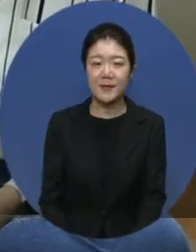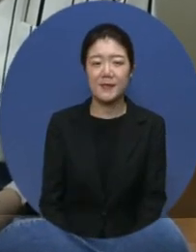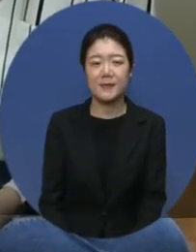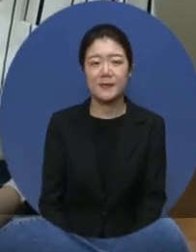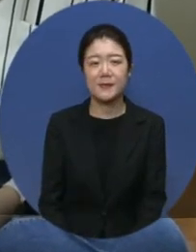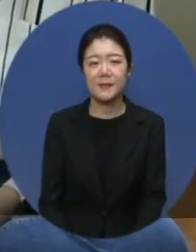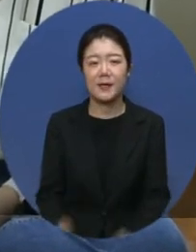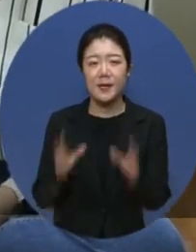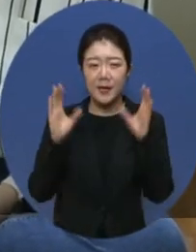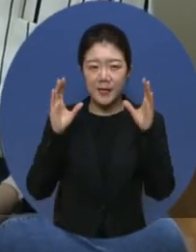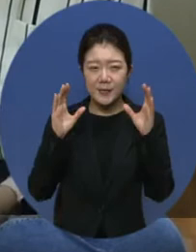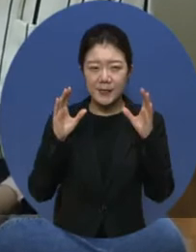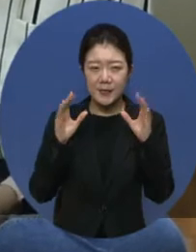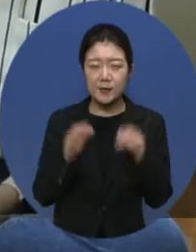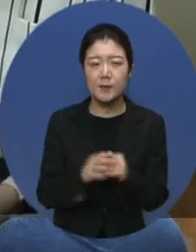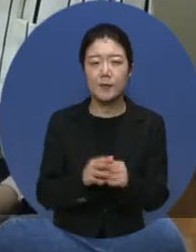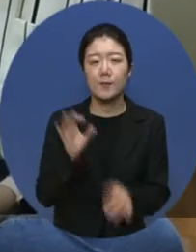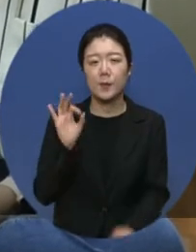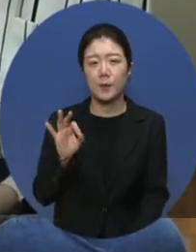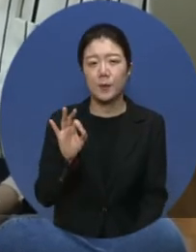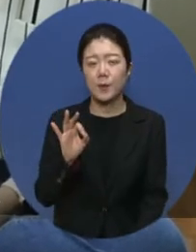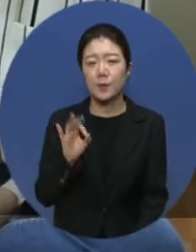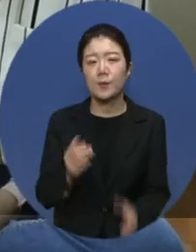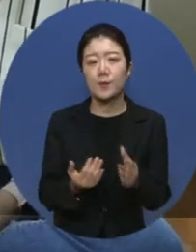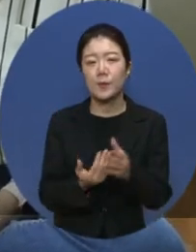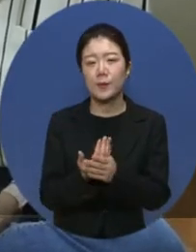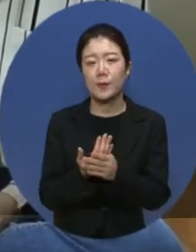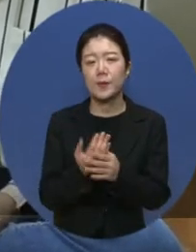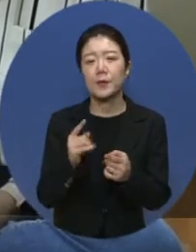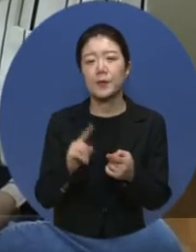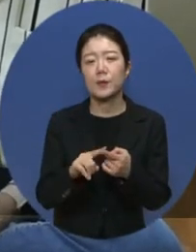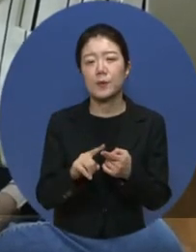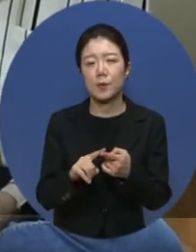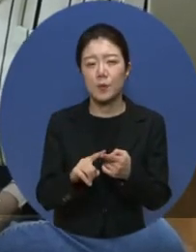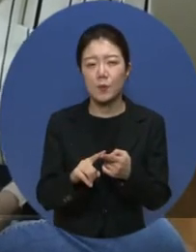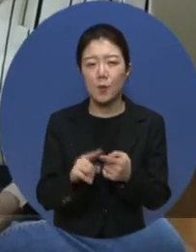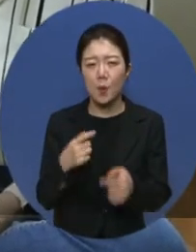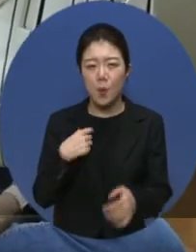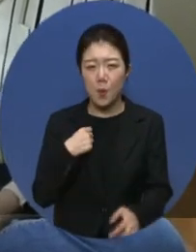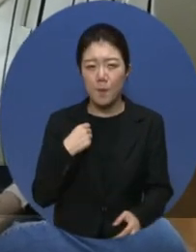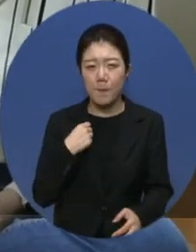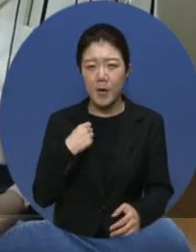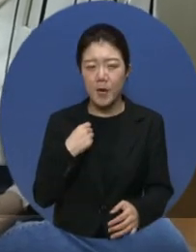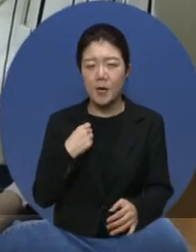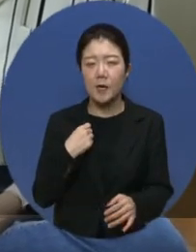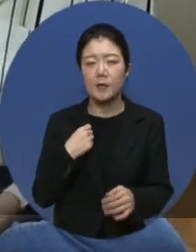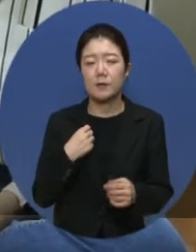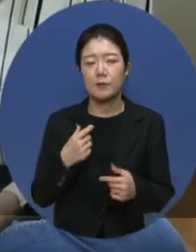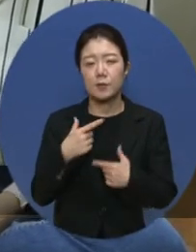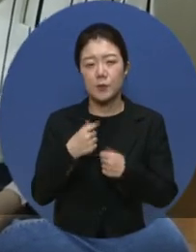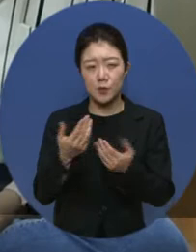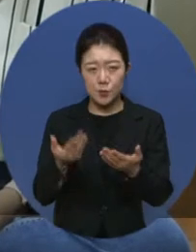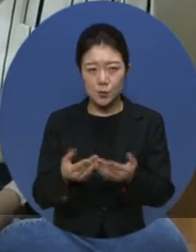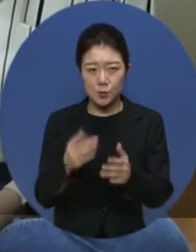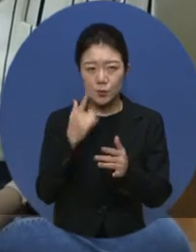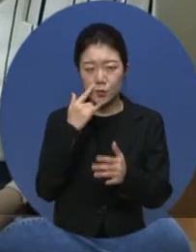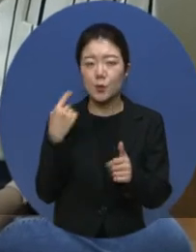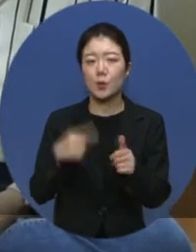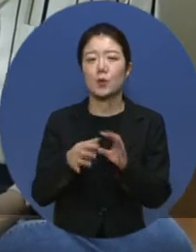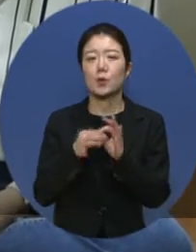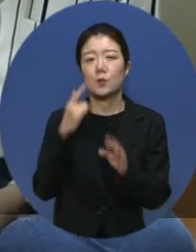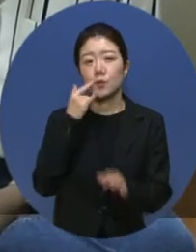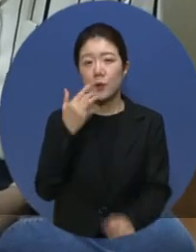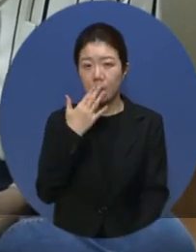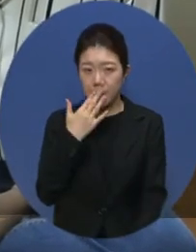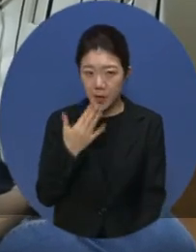그러니까 아이들이나 그 비용 발생 부분에서도 5만 원을 정도 맞춰주고 그리고 부모 교육을 통해서 부모가 할 수